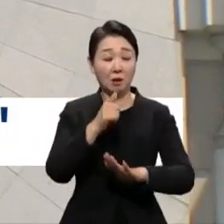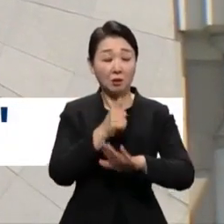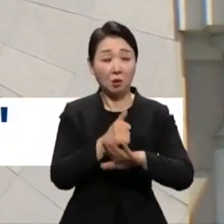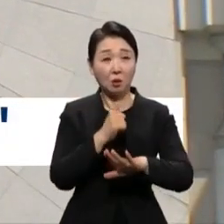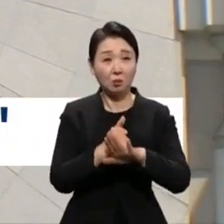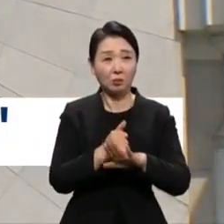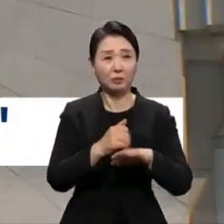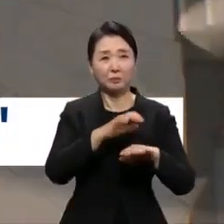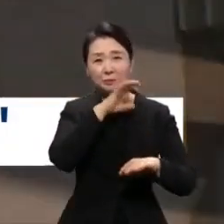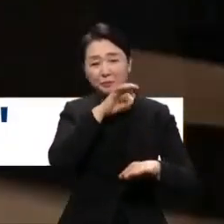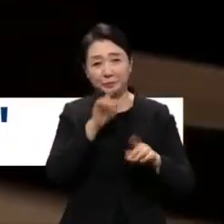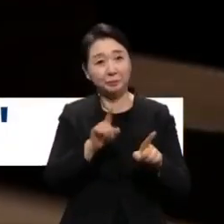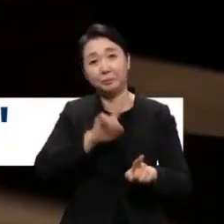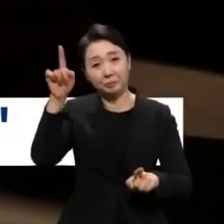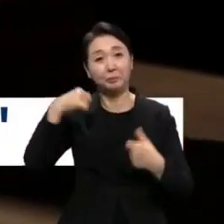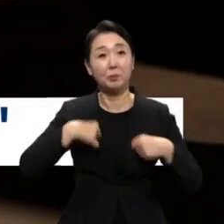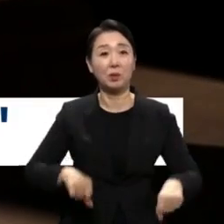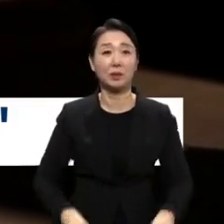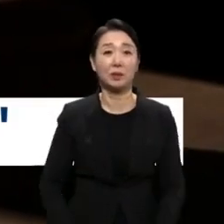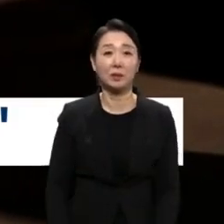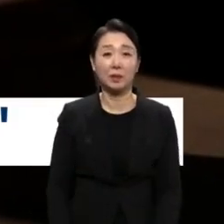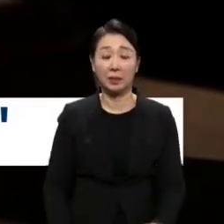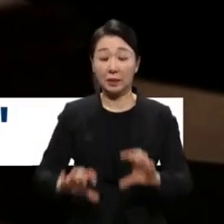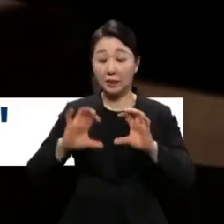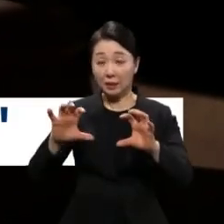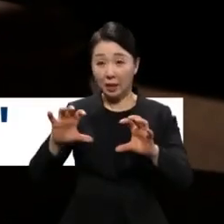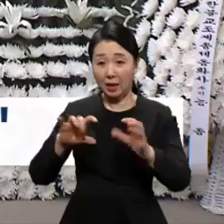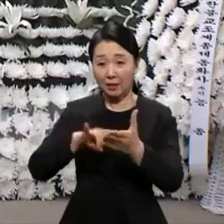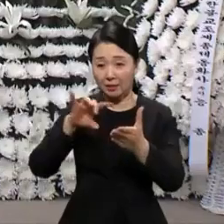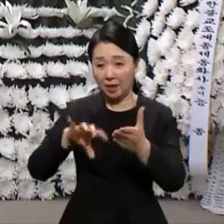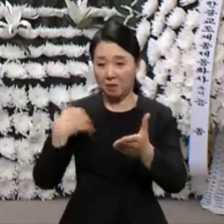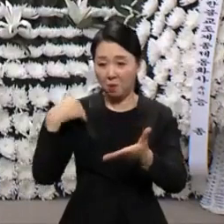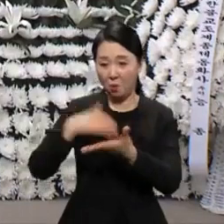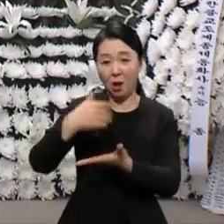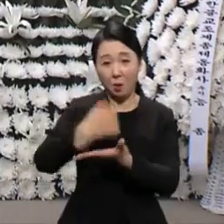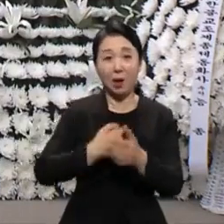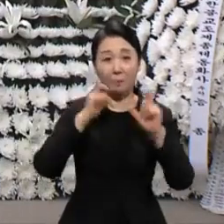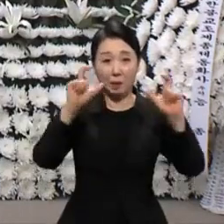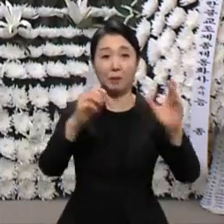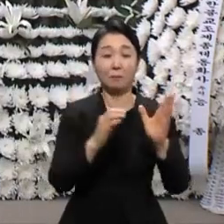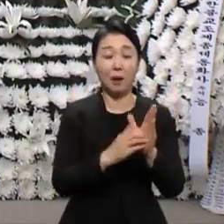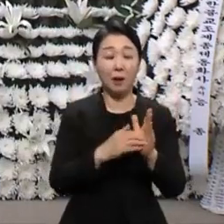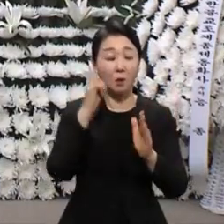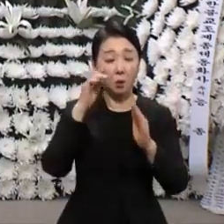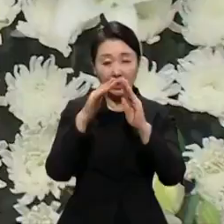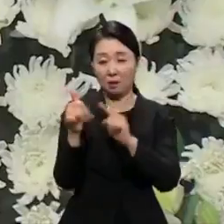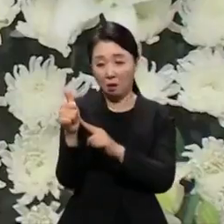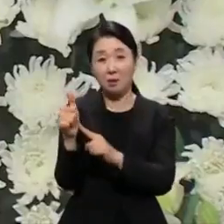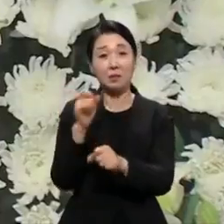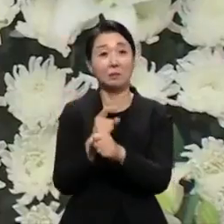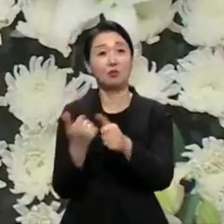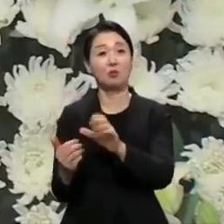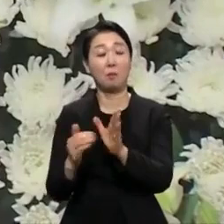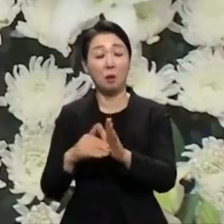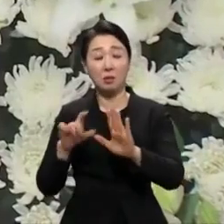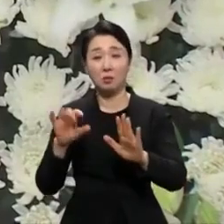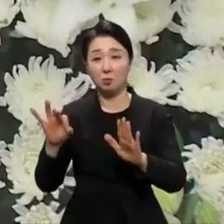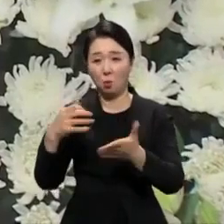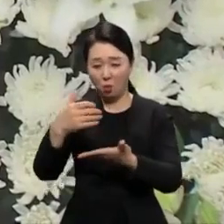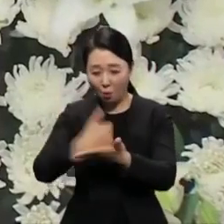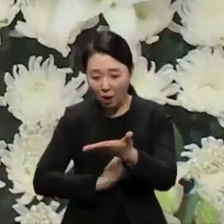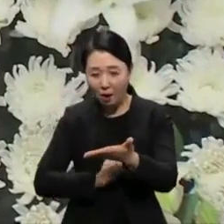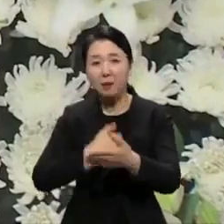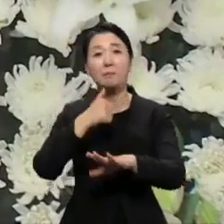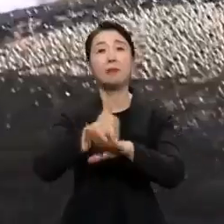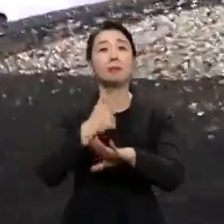상고를 포기했습니다 국고 환수가 확정된 겁니다 전시가 이미 숨졌기 때문에 현재로선 환수할 수 있는 마지막